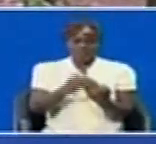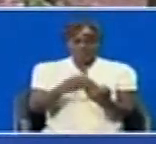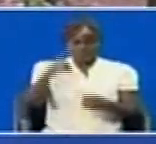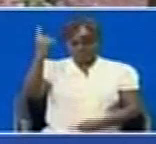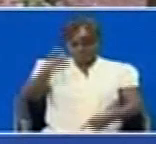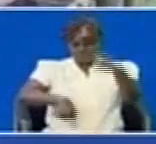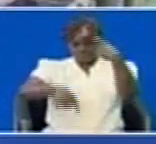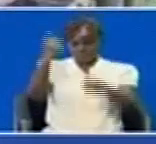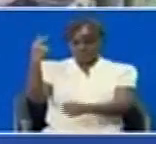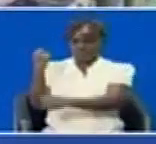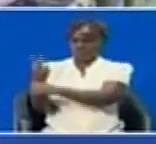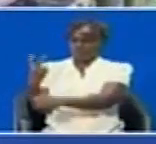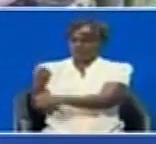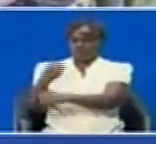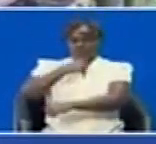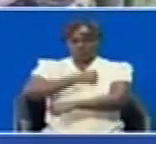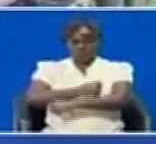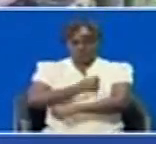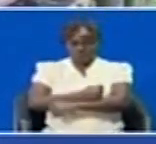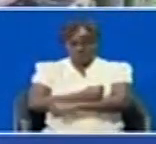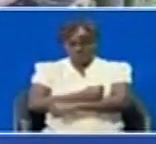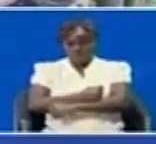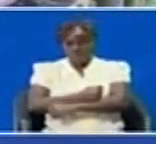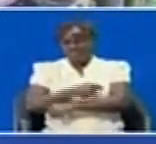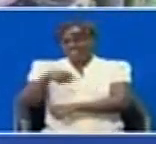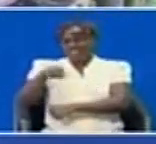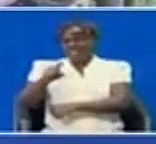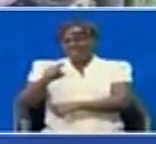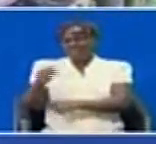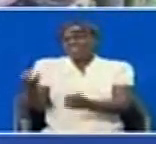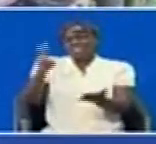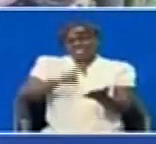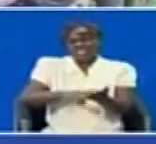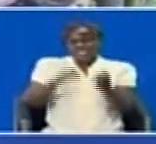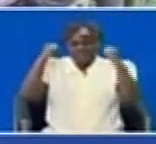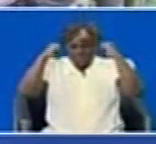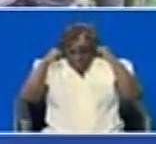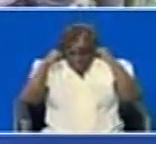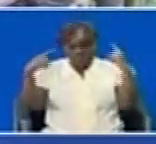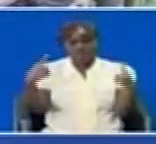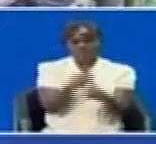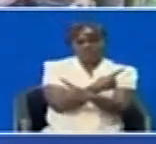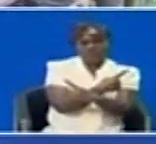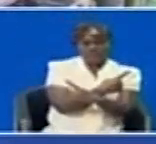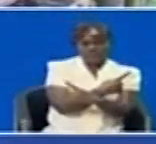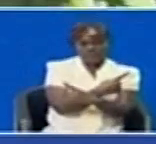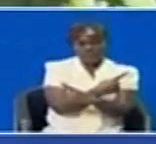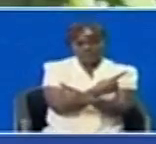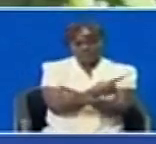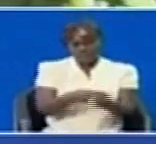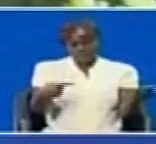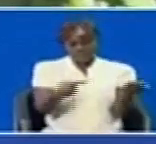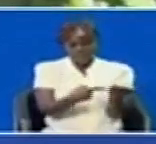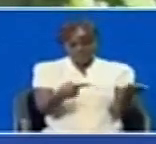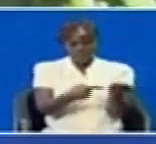shule ya upili, alitiwa kozi ambayo haikuoana na ndoto yake. Ya Technical